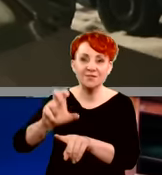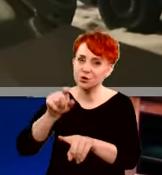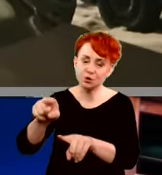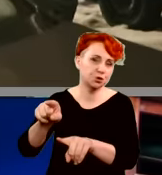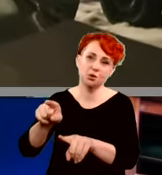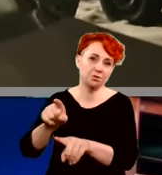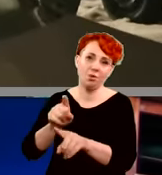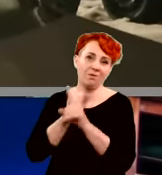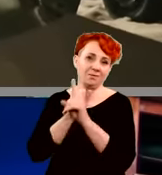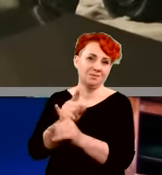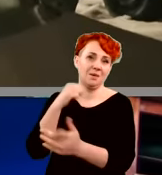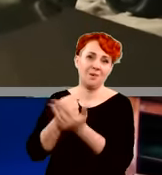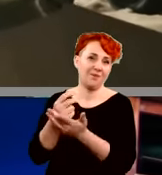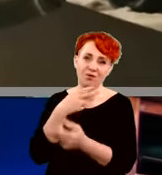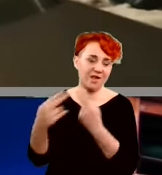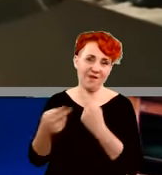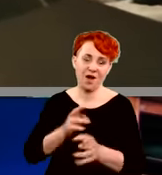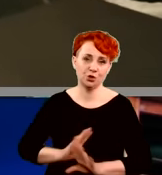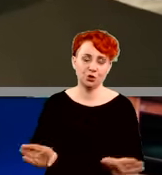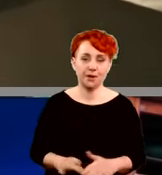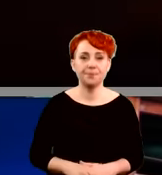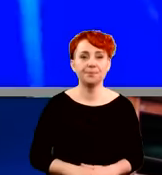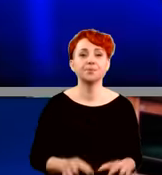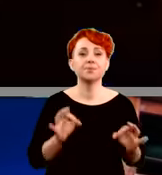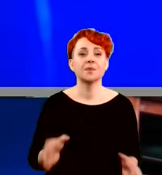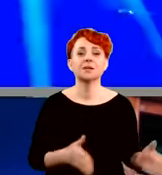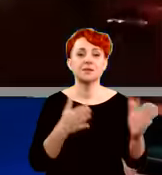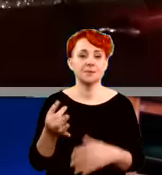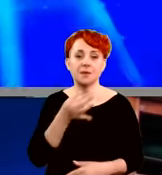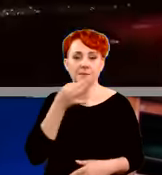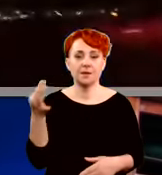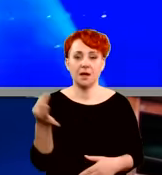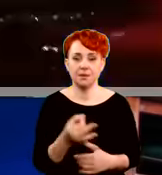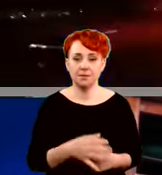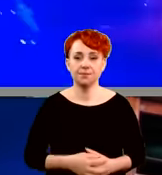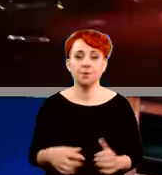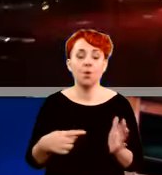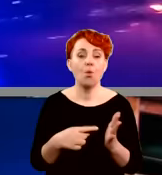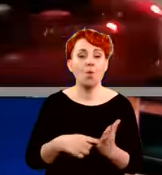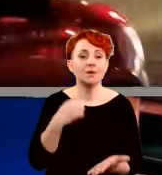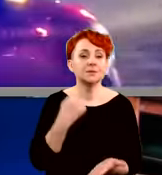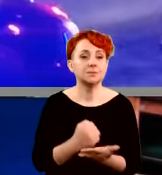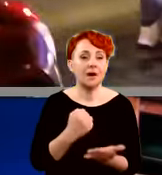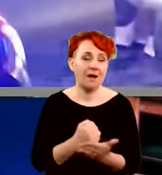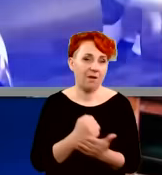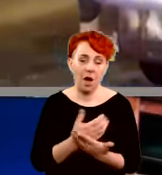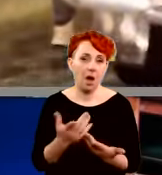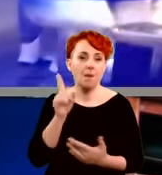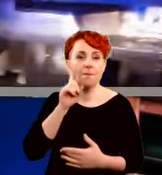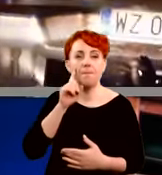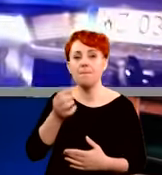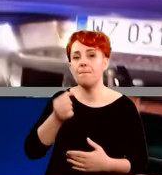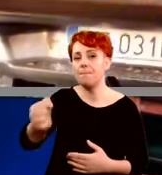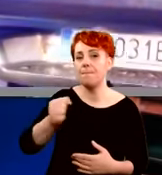prawa nieważne. To w takim razie kolejne pytanie, bo to rzeczywiście to jest sprawa, która no, nasuwa się sama. Panie pośle, zwracam się do pana